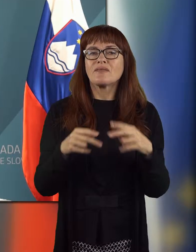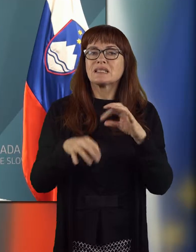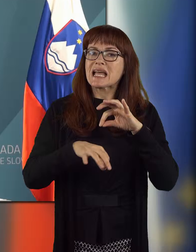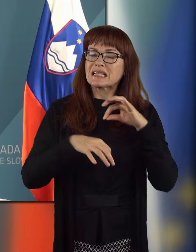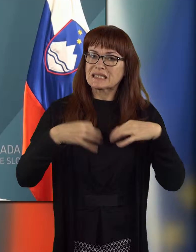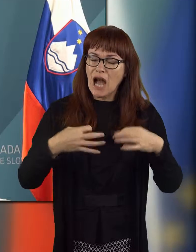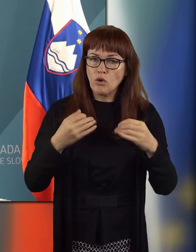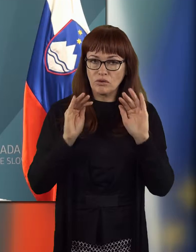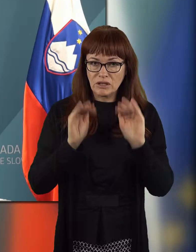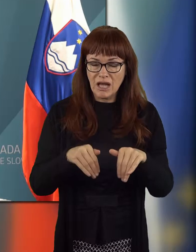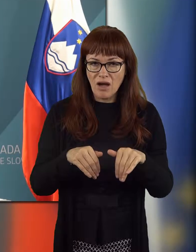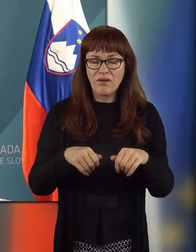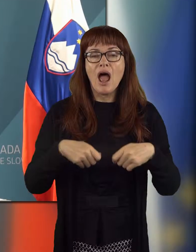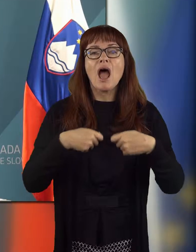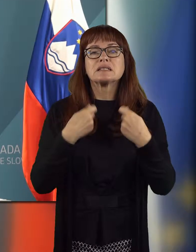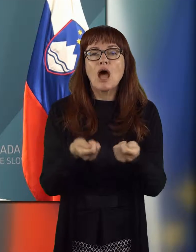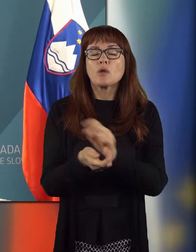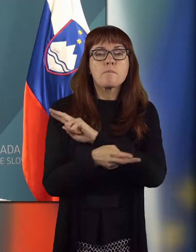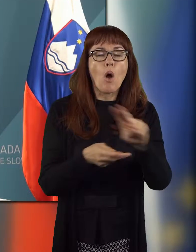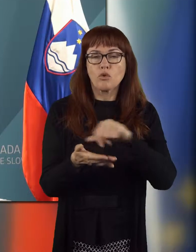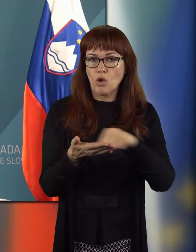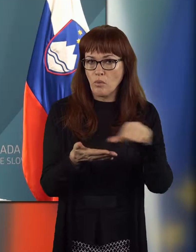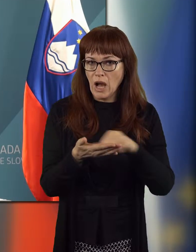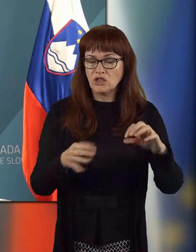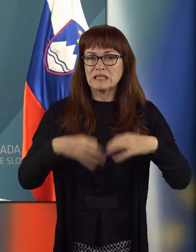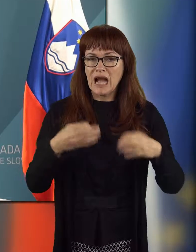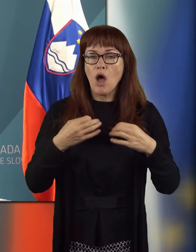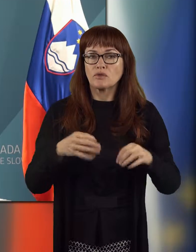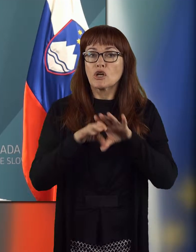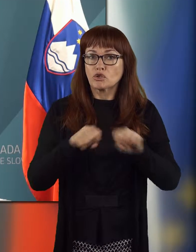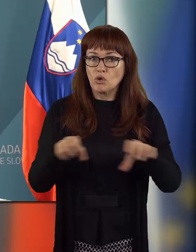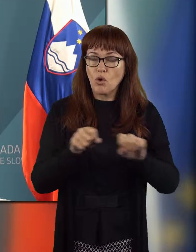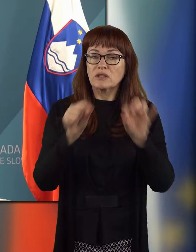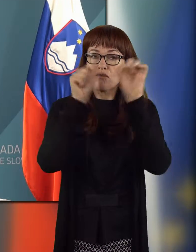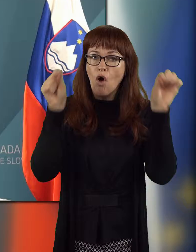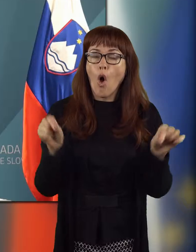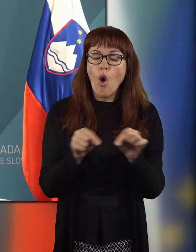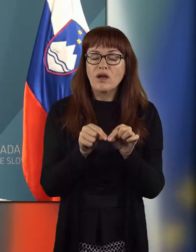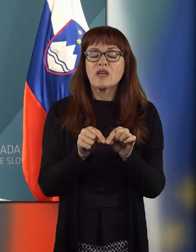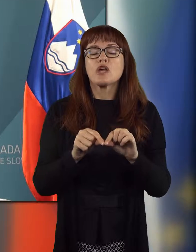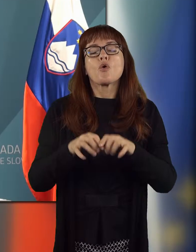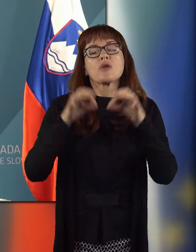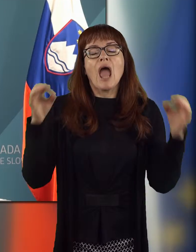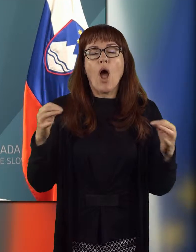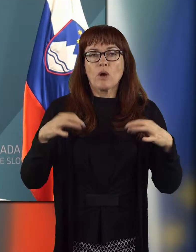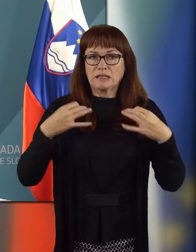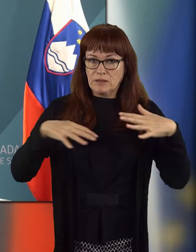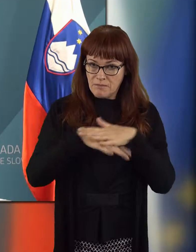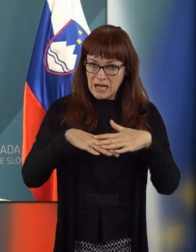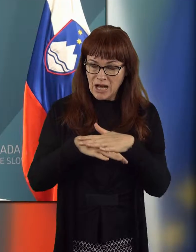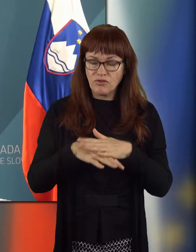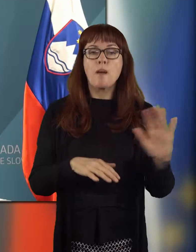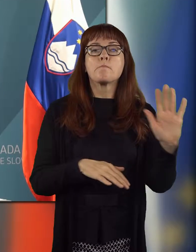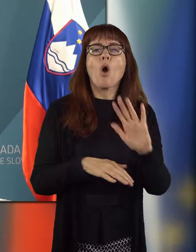zdravstvenega zavarovanja se zagotavlja polno plačilo zdravstvenih storitev v okviru javne zdravstvene mreže.